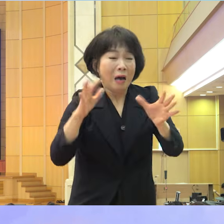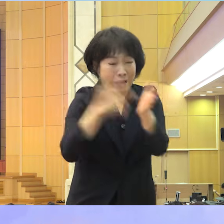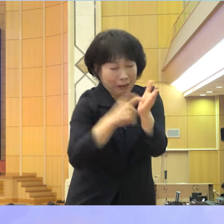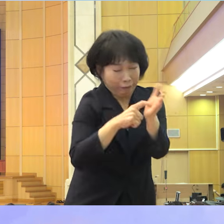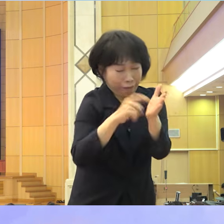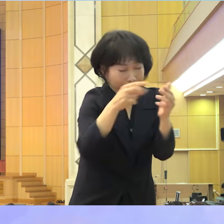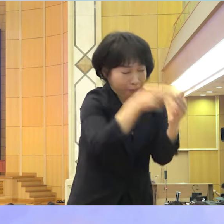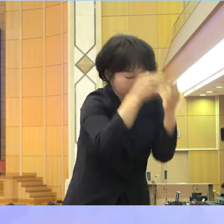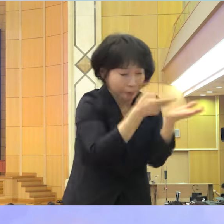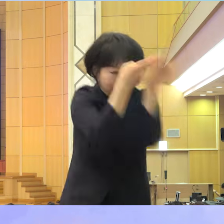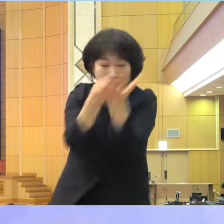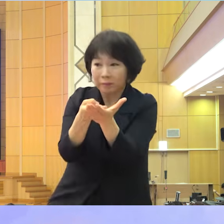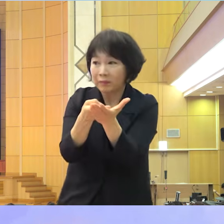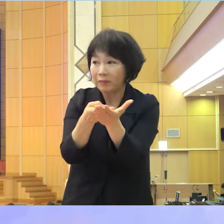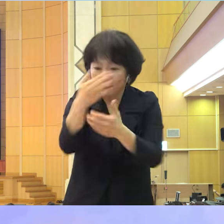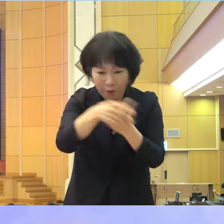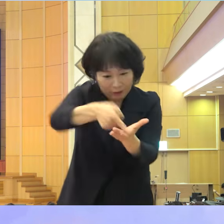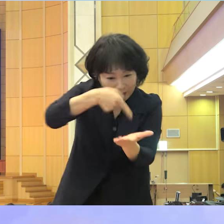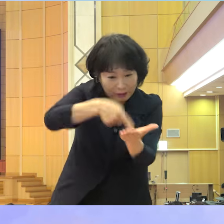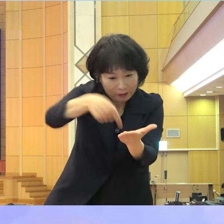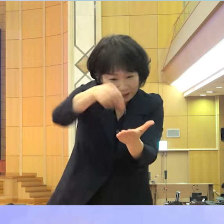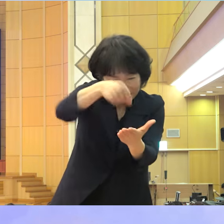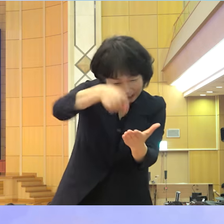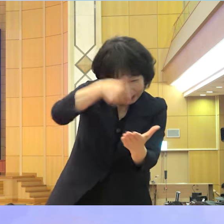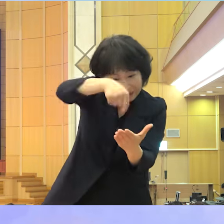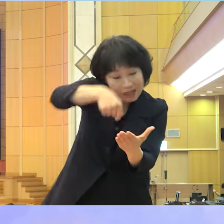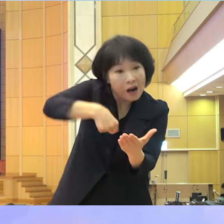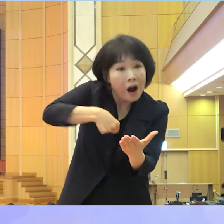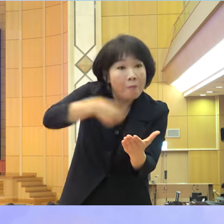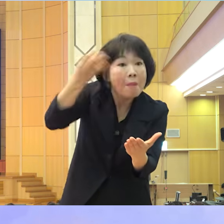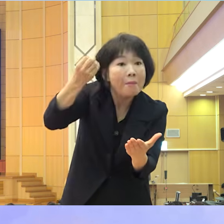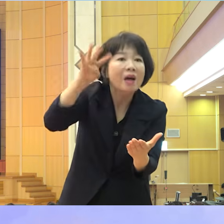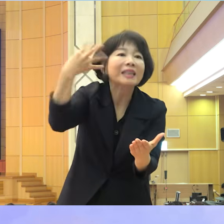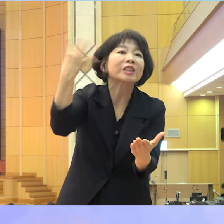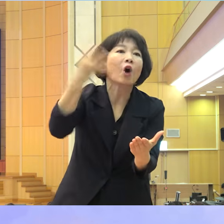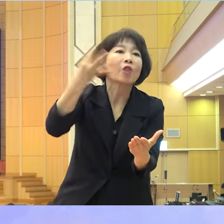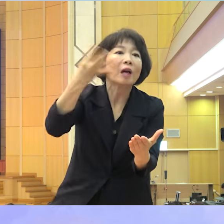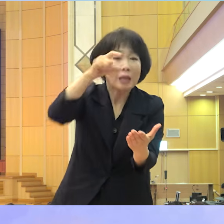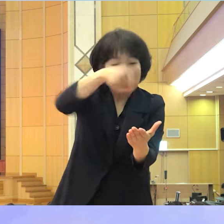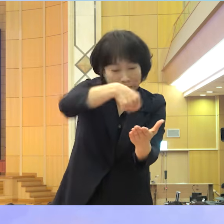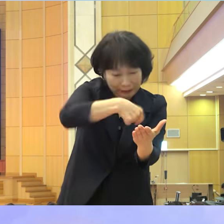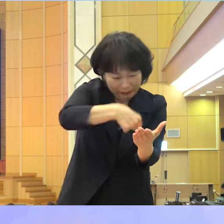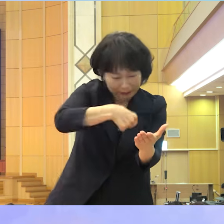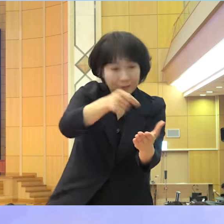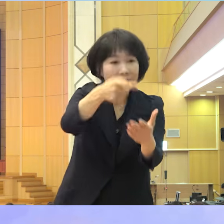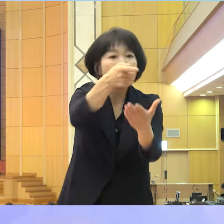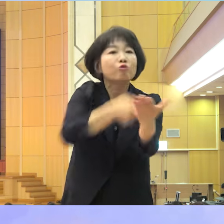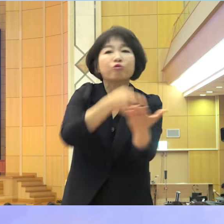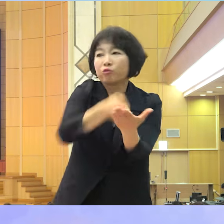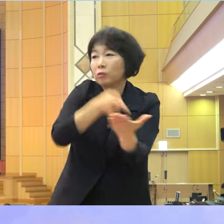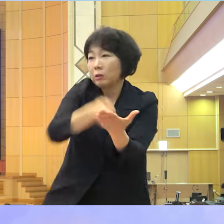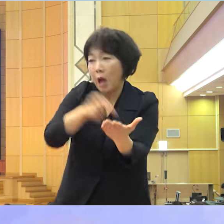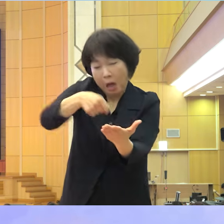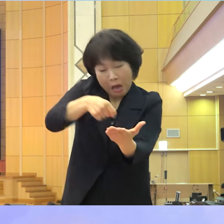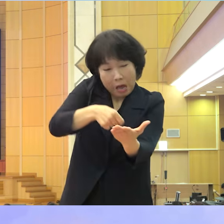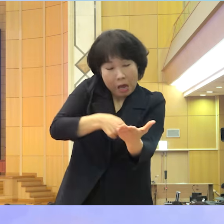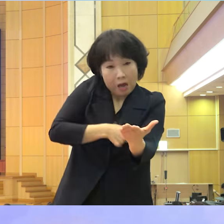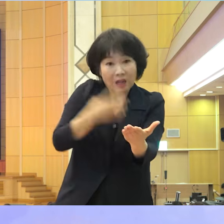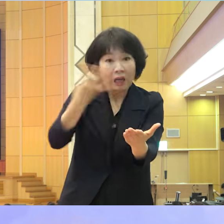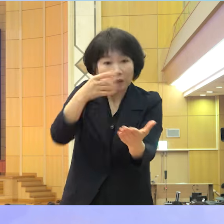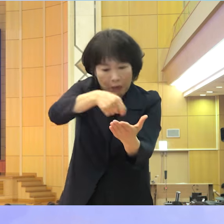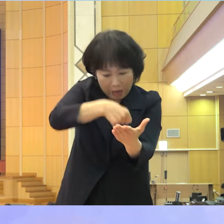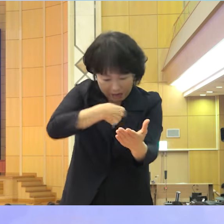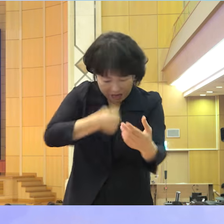4,000바늘. 바늘로 4,000바늘 꿰맸다는 거예요. 그래서 간신히 살았어요. 그래서 기적이라고